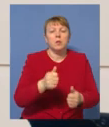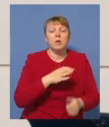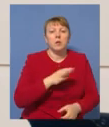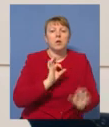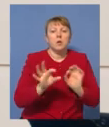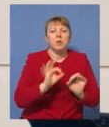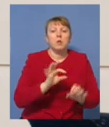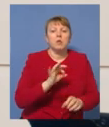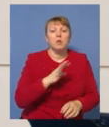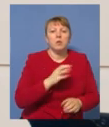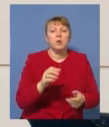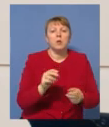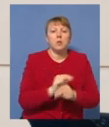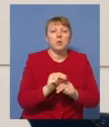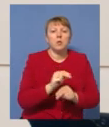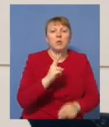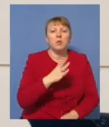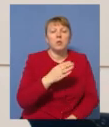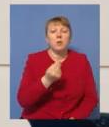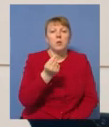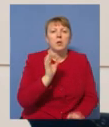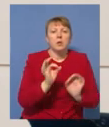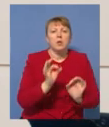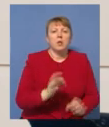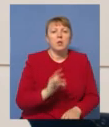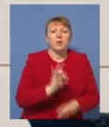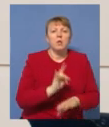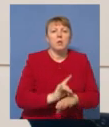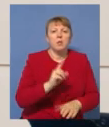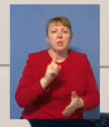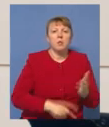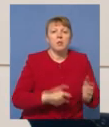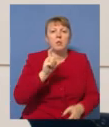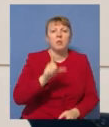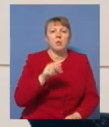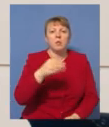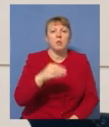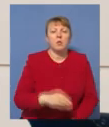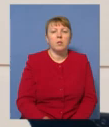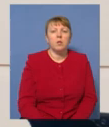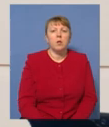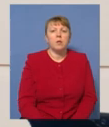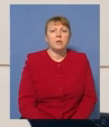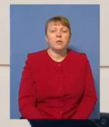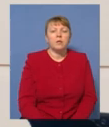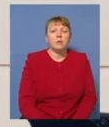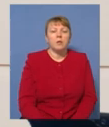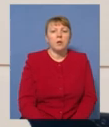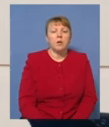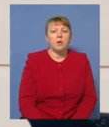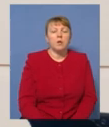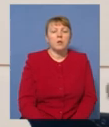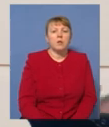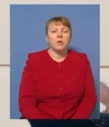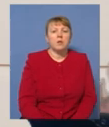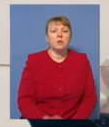идеальным ремонтом, фото по очень привлекательной цене и заманивают доверчивых покупателей, арендонанимателей.